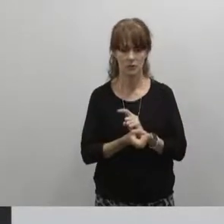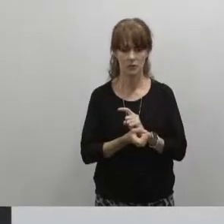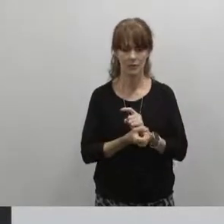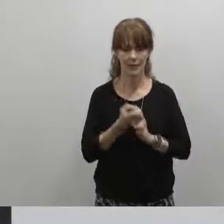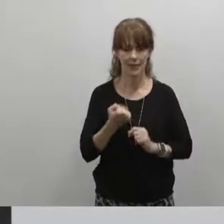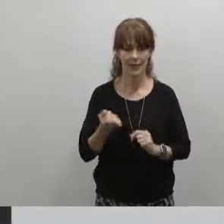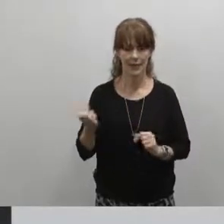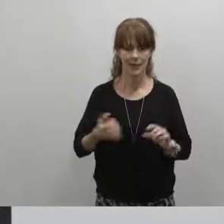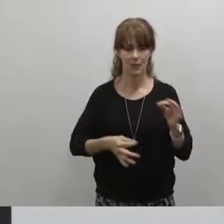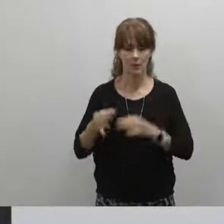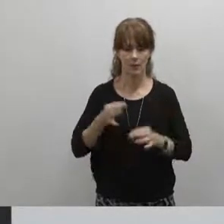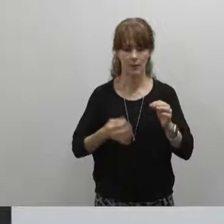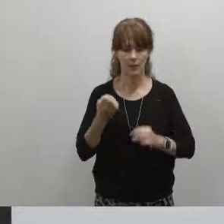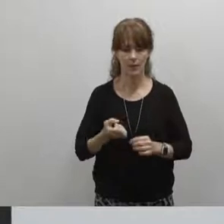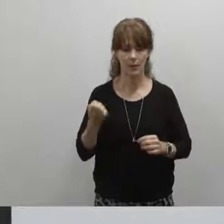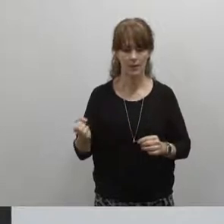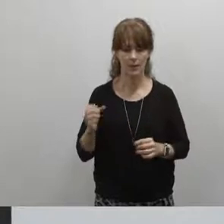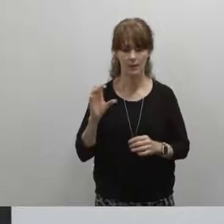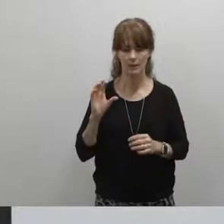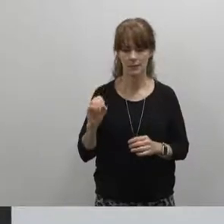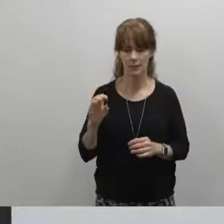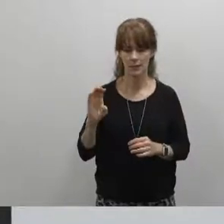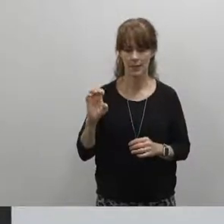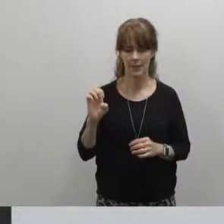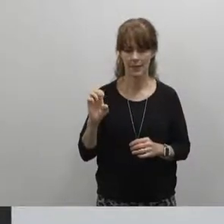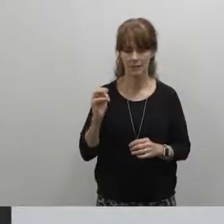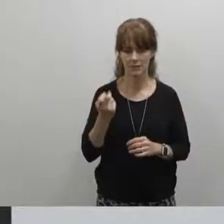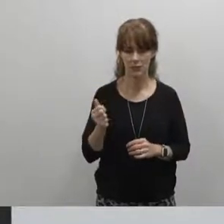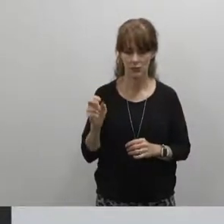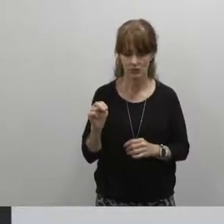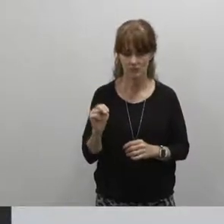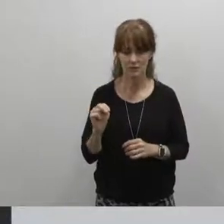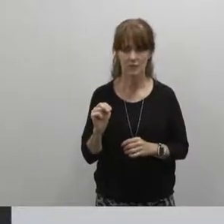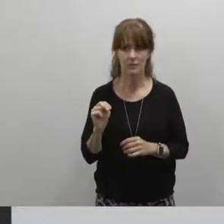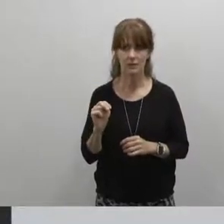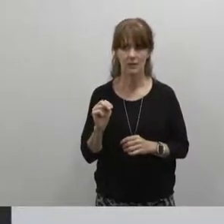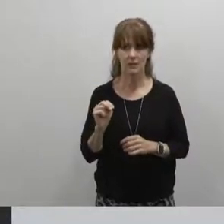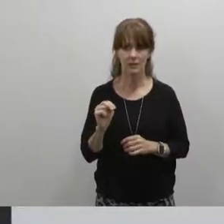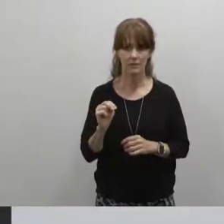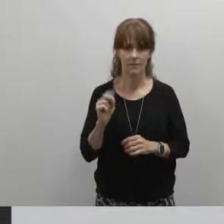Chẳng ở thuê ca plap đô rộp bọt chá chá nâng chào tư.